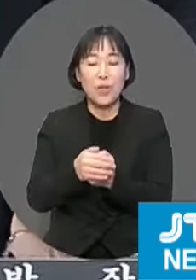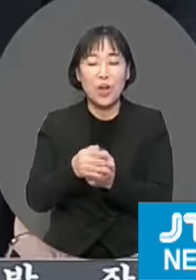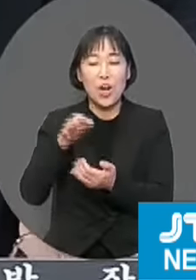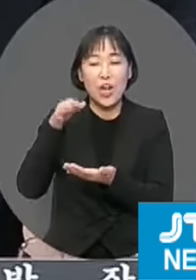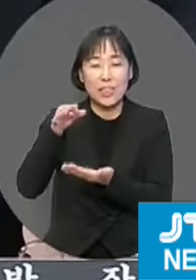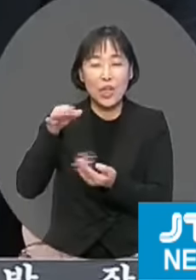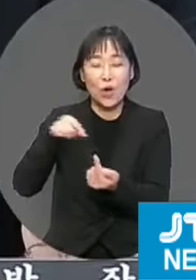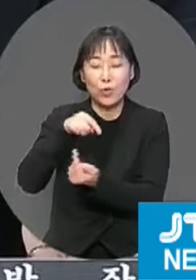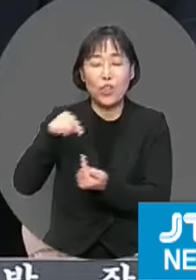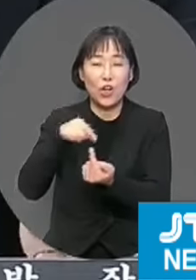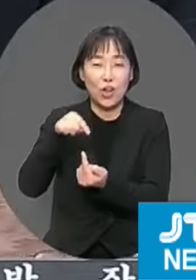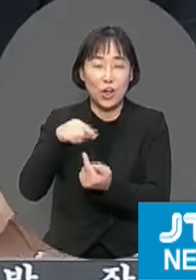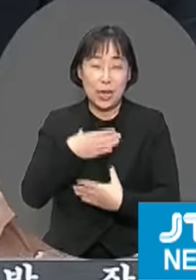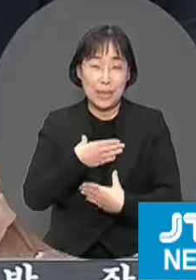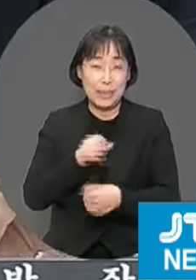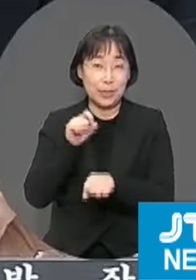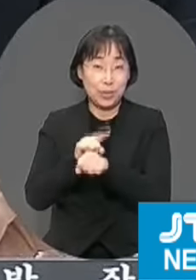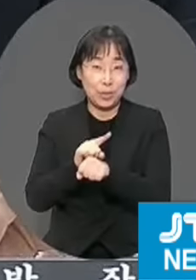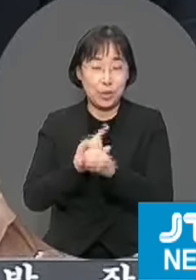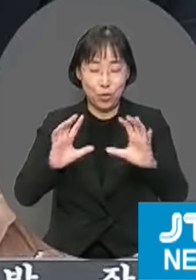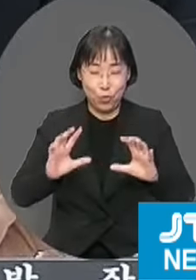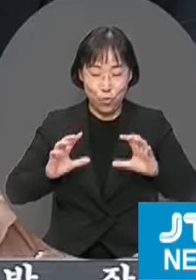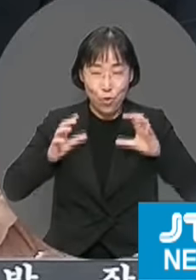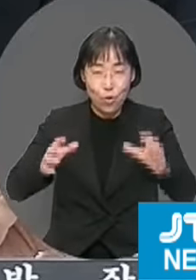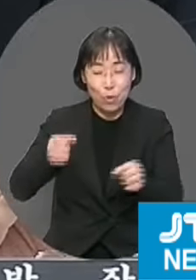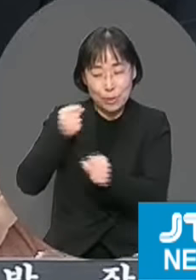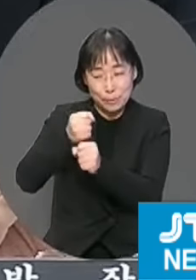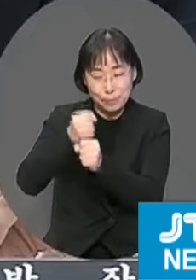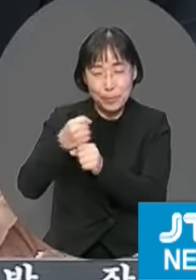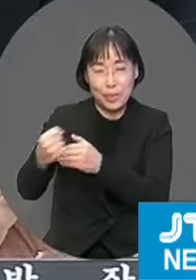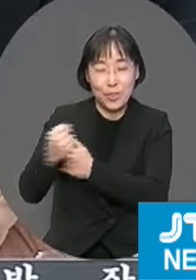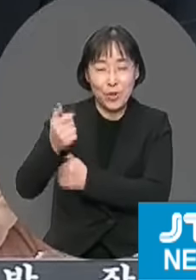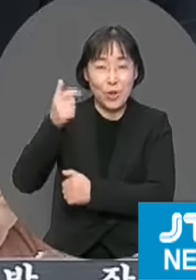재정적 안정성과 글로벌 재정 역량 강화를 진행하겠다 했는데